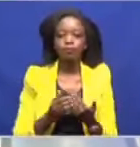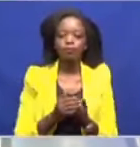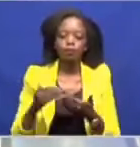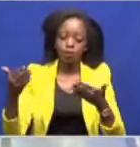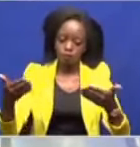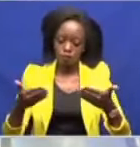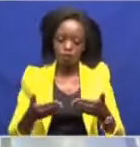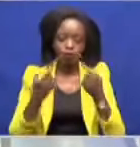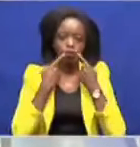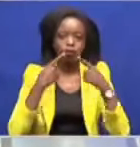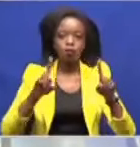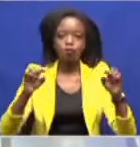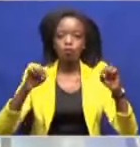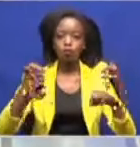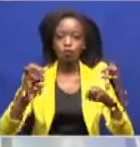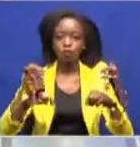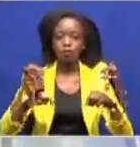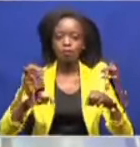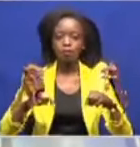Karibuni kwenye matangazo ya leo.